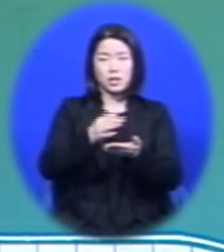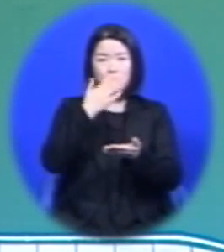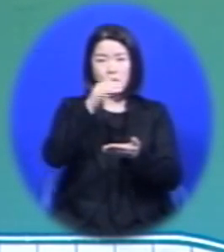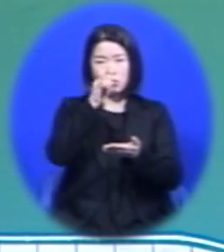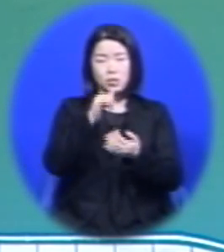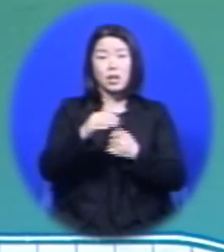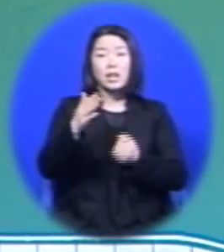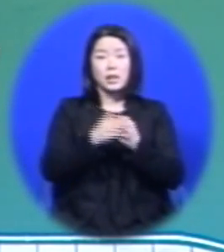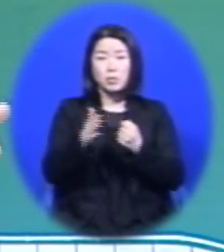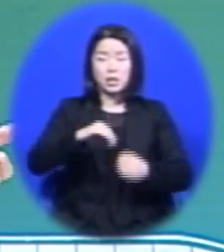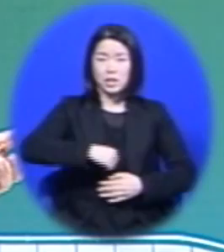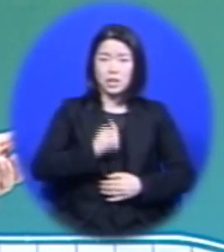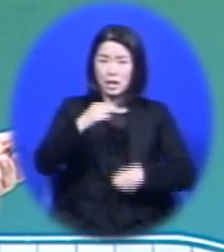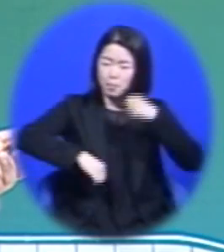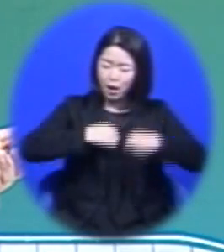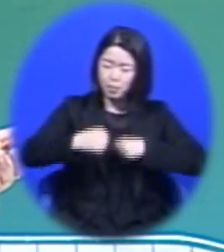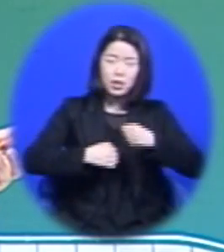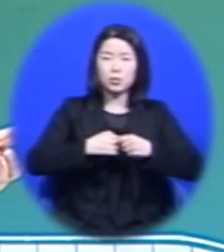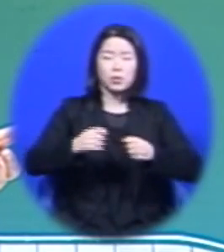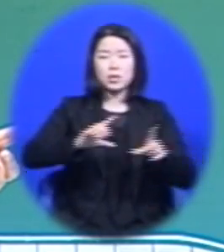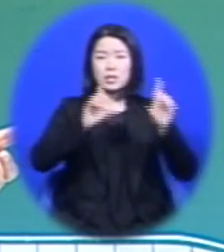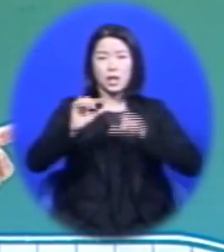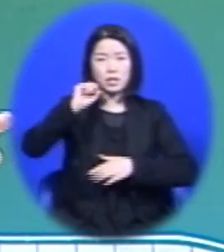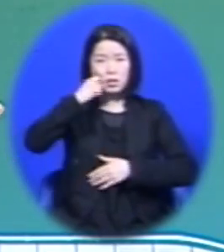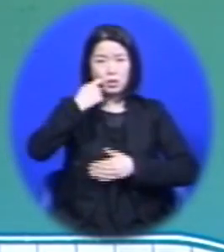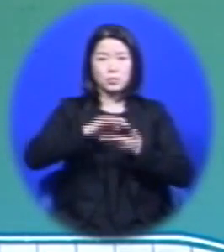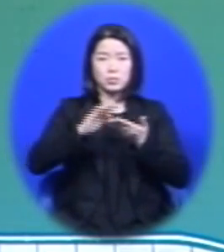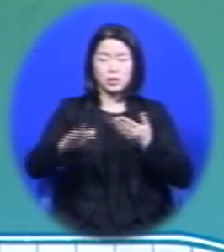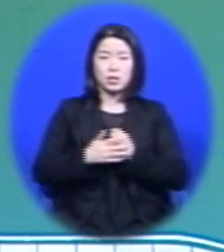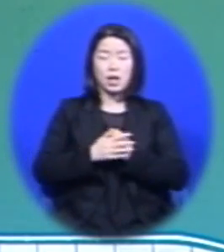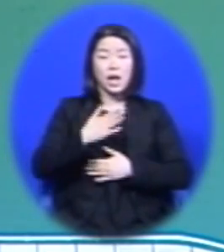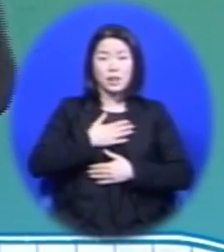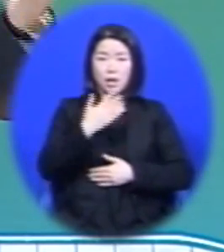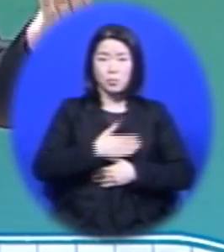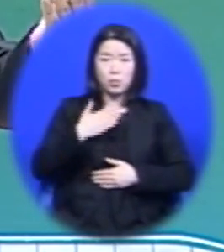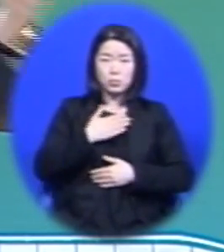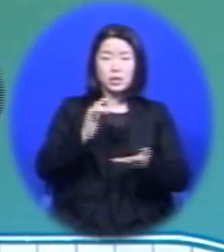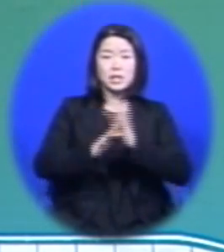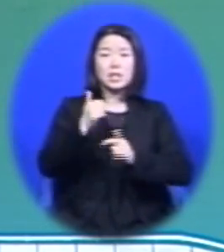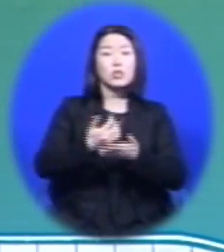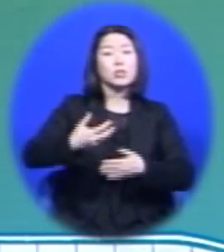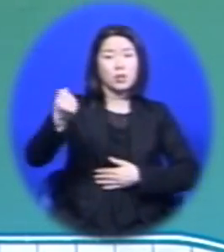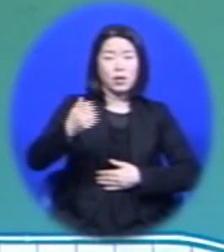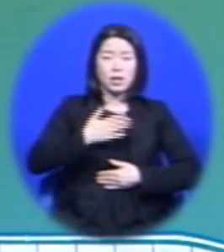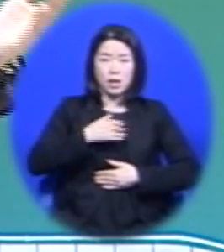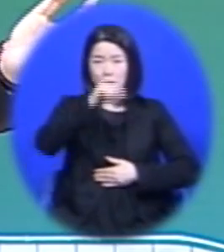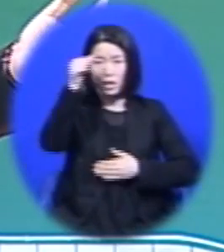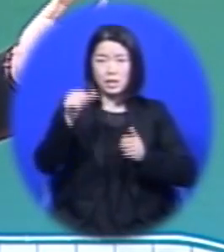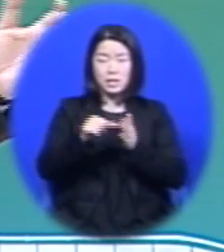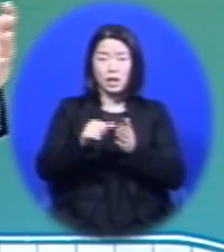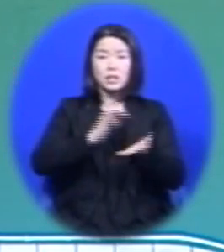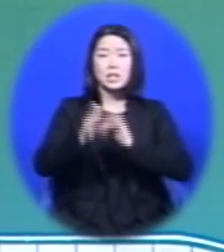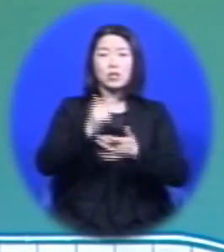그래서 자기 마음대로 못 사는 겁니다. 내 몸은 예수님 것이고 내 인생도 예수님